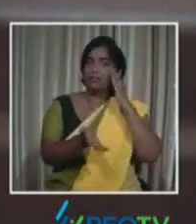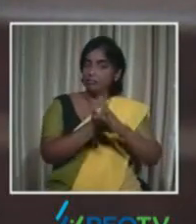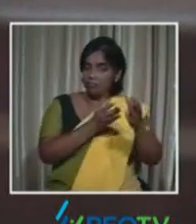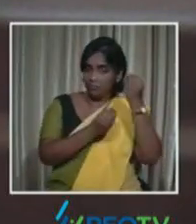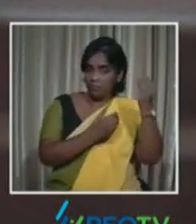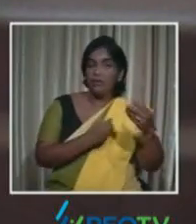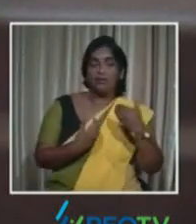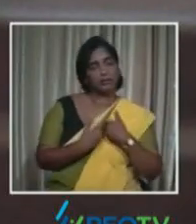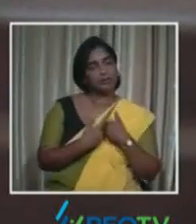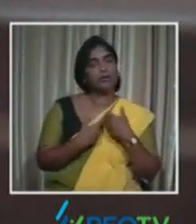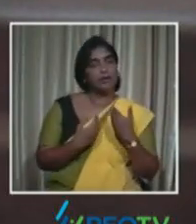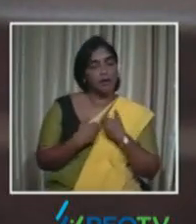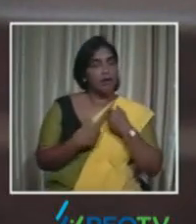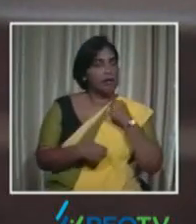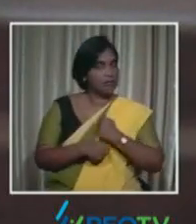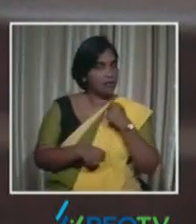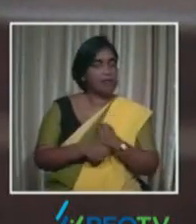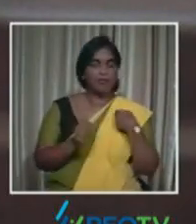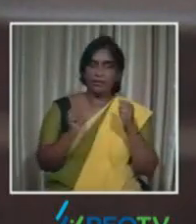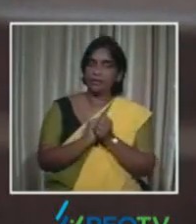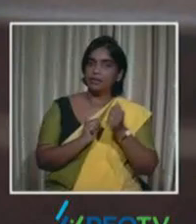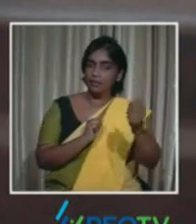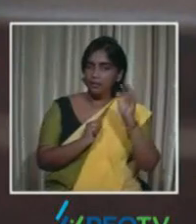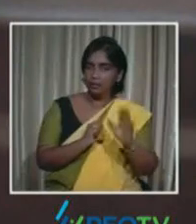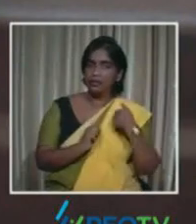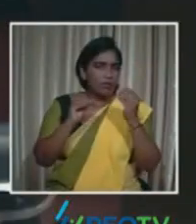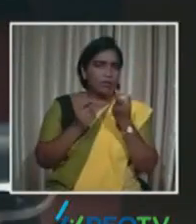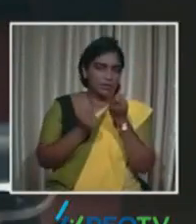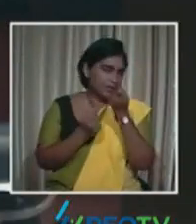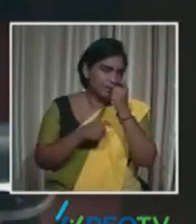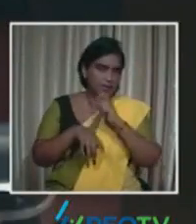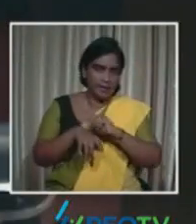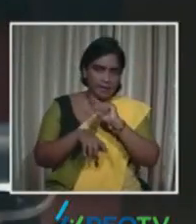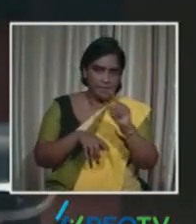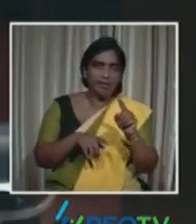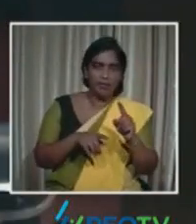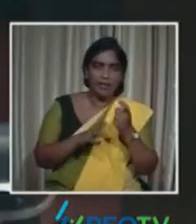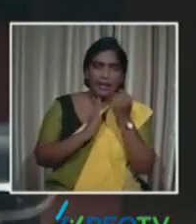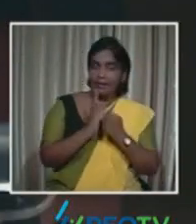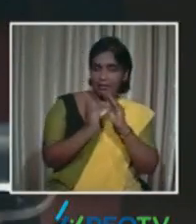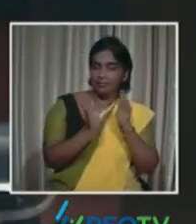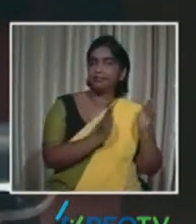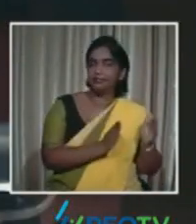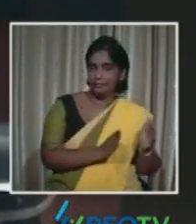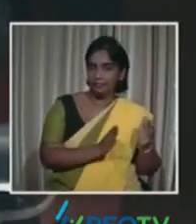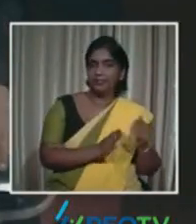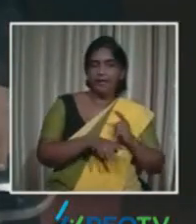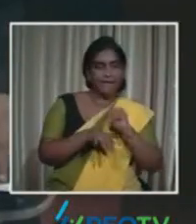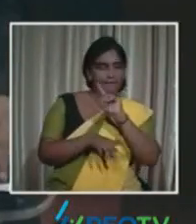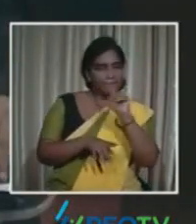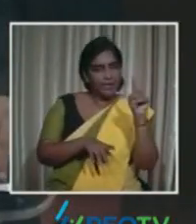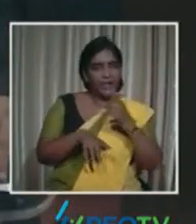කරන්න මම අපේ ආණ්ඩුවත් කටයුතු කරනවා කියන එක මතක් කරන්න ඕනේ අපේ ස්ටෑන්ඩින් ඕඩර්ස් පසක දමලා අපි විනාඩියක බැරි